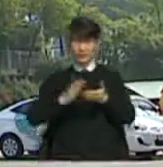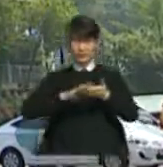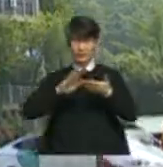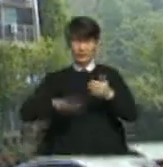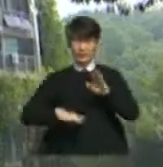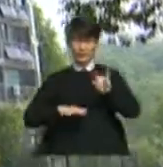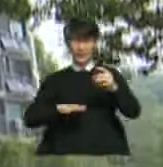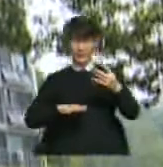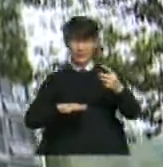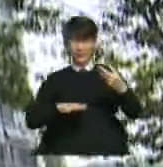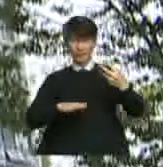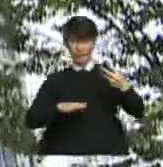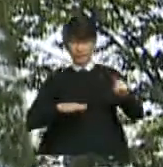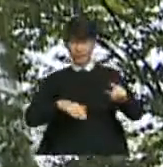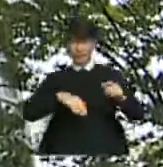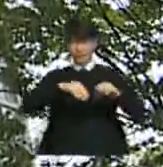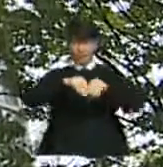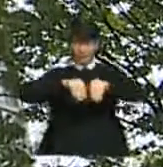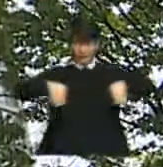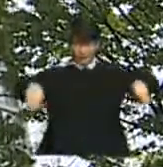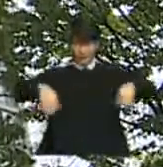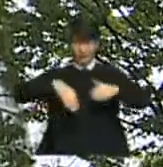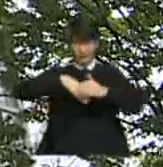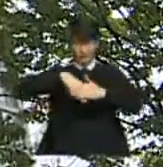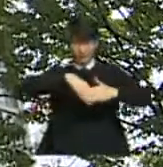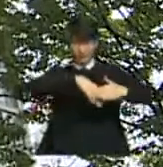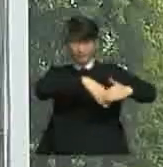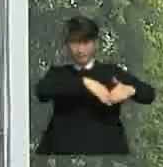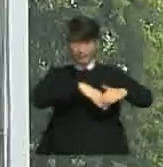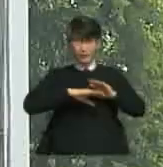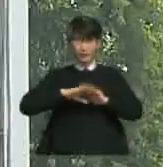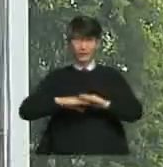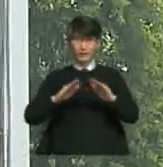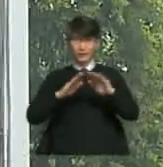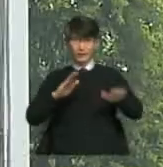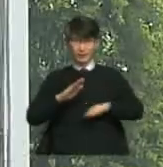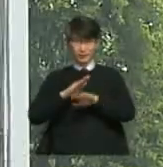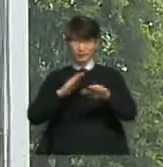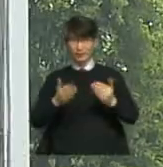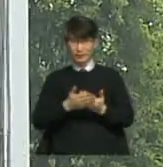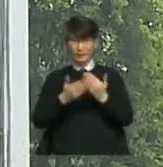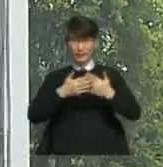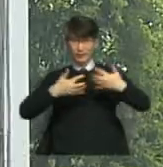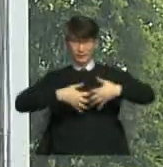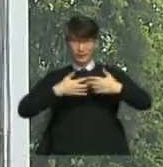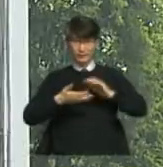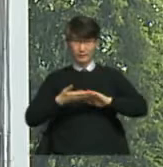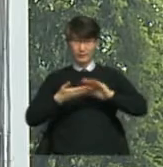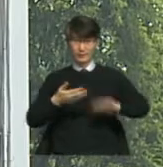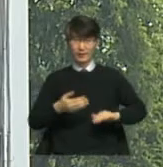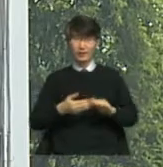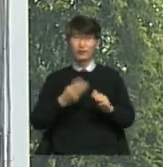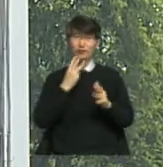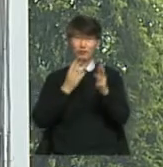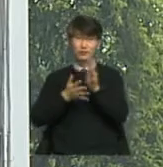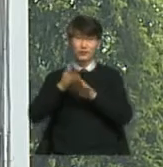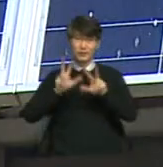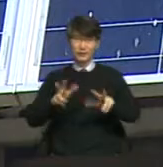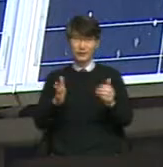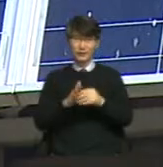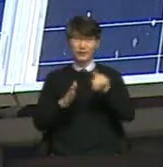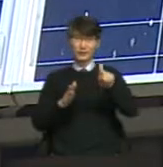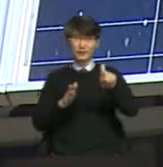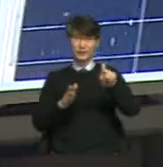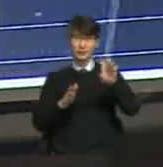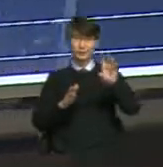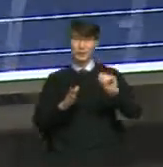베란다 형태 영광 미니 발전소 등 아파트 베란다에 설치하는 가정용 태양광 발전소 입니다 서울 씨는 지금까지 10만